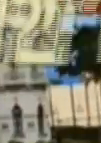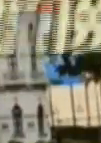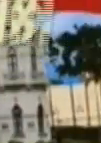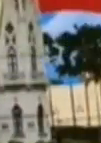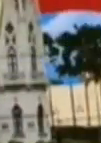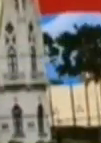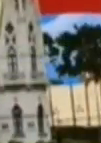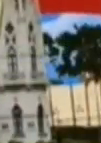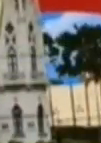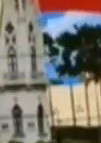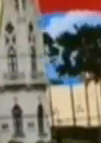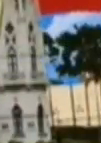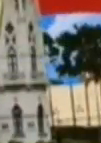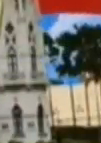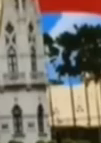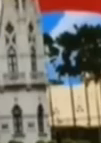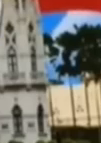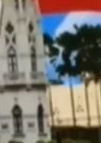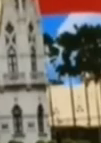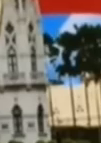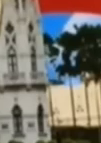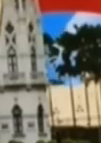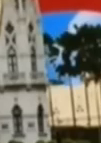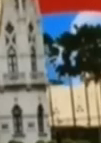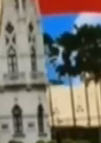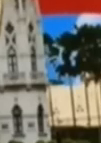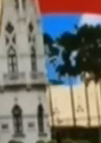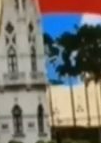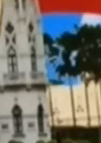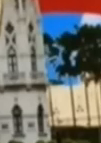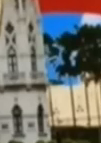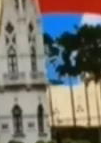ให้กับประชาชน